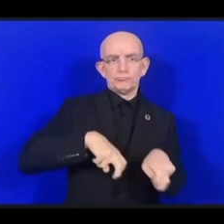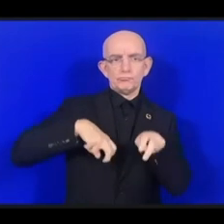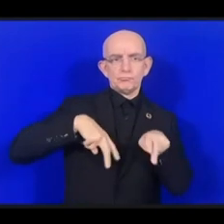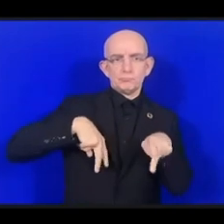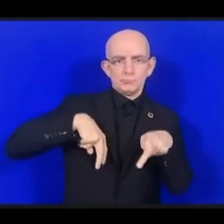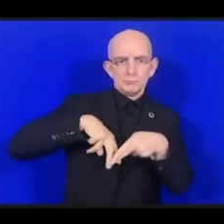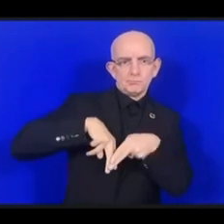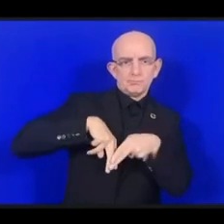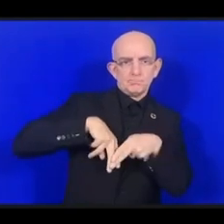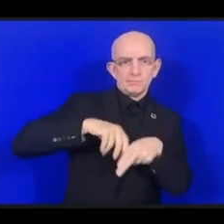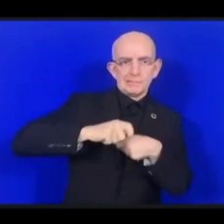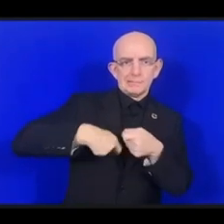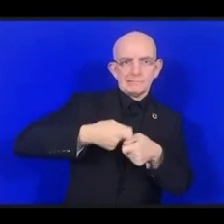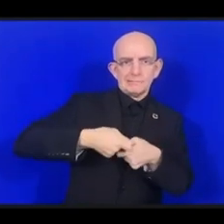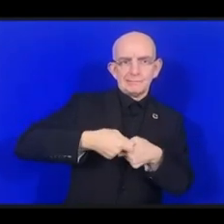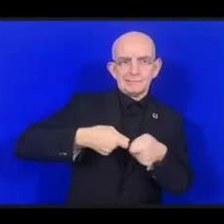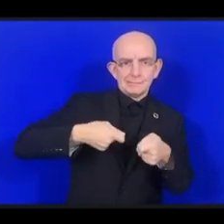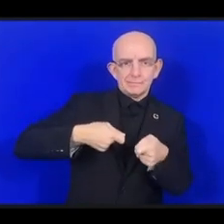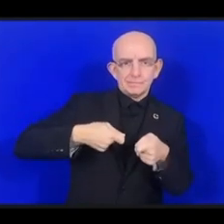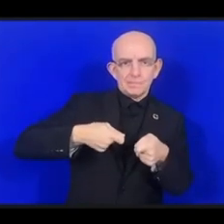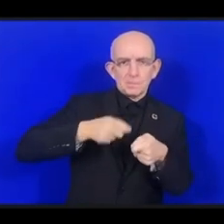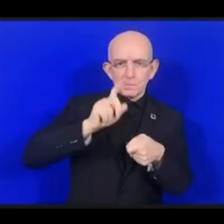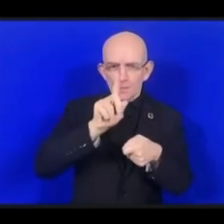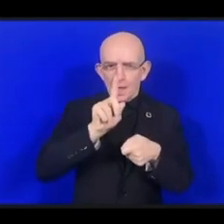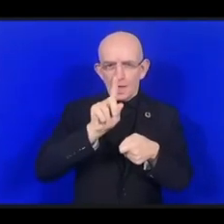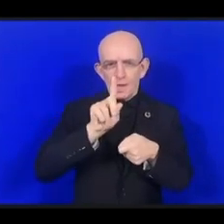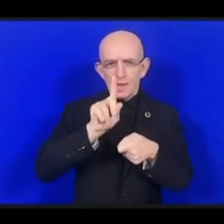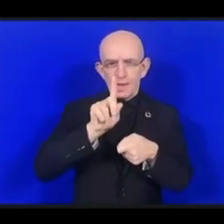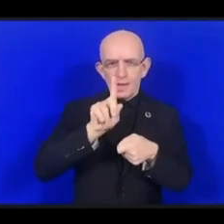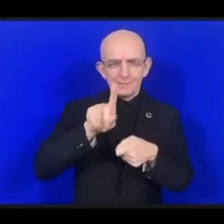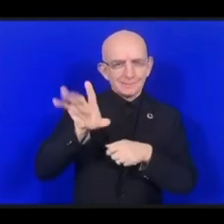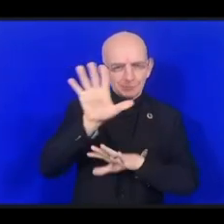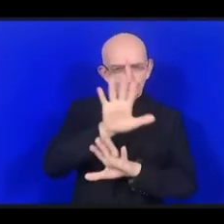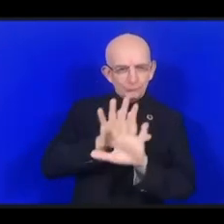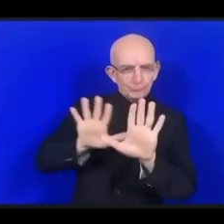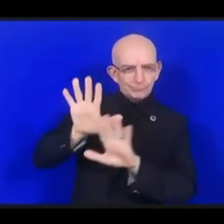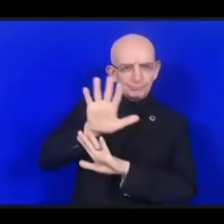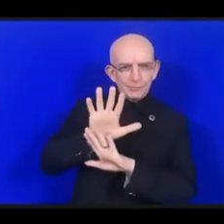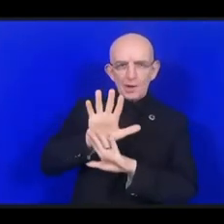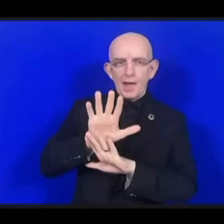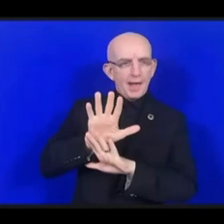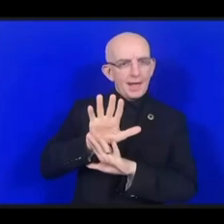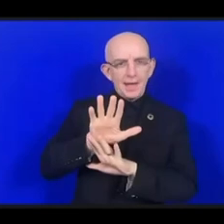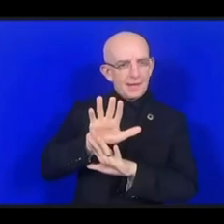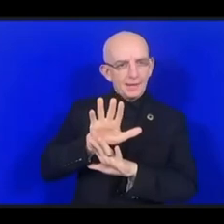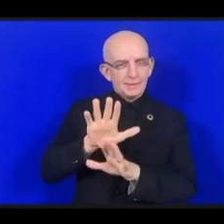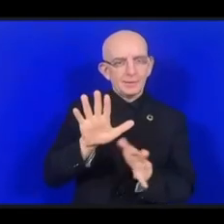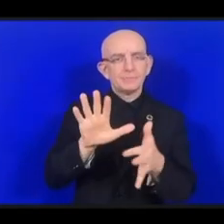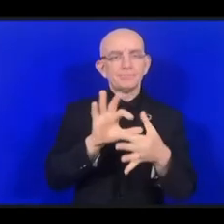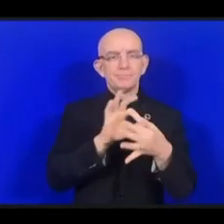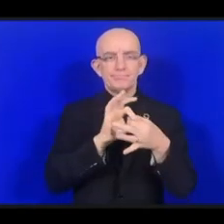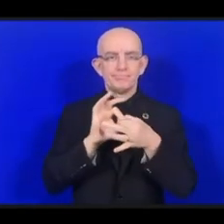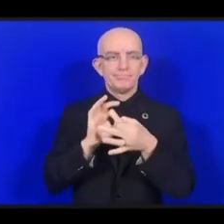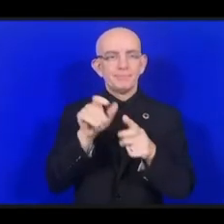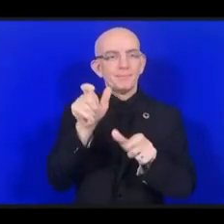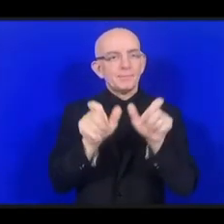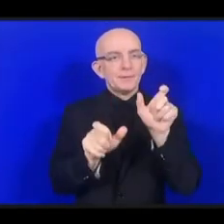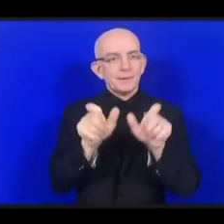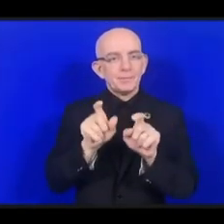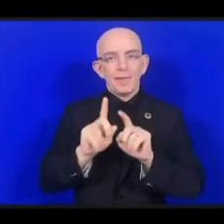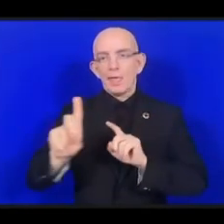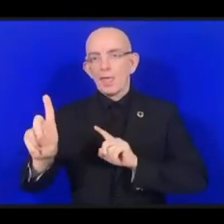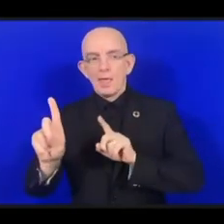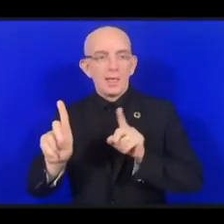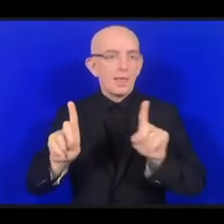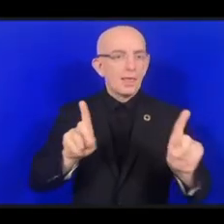lier signifie également lien qui unit fermement les gens